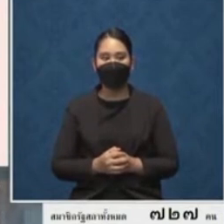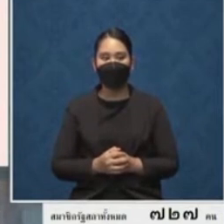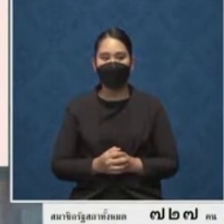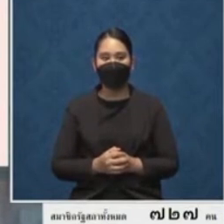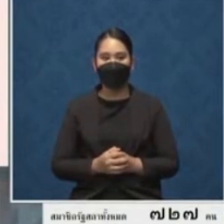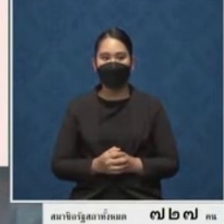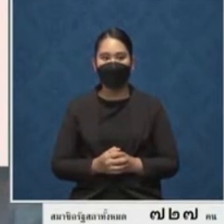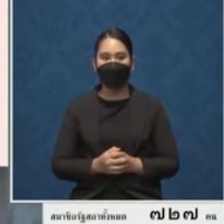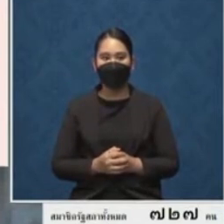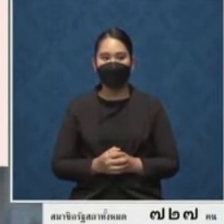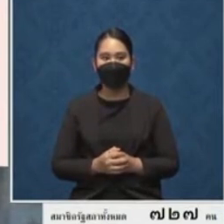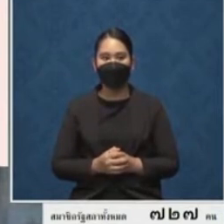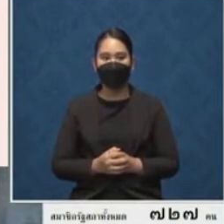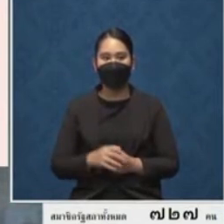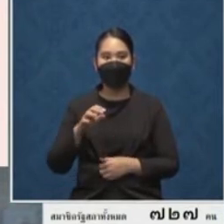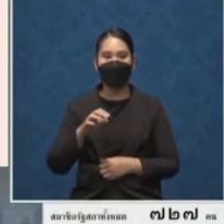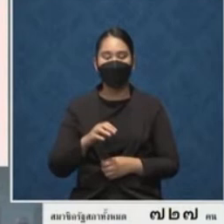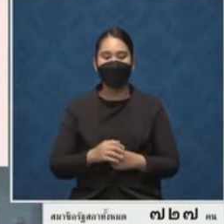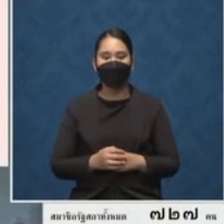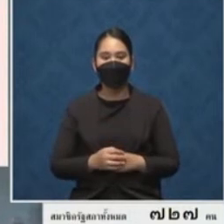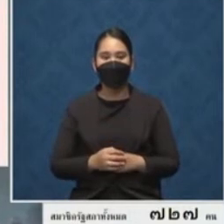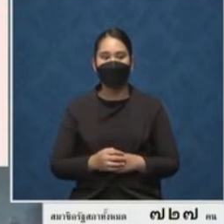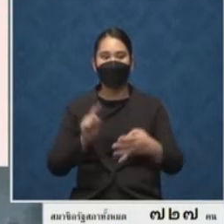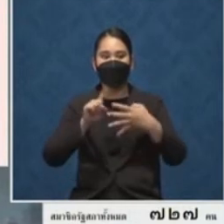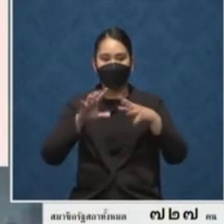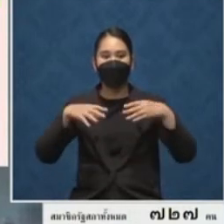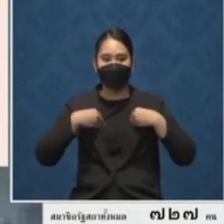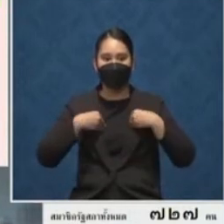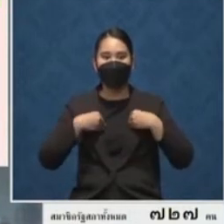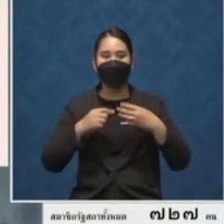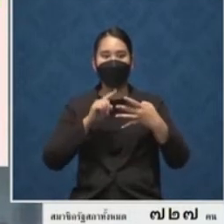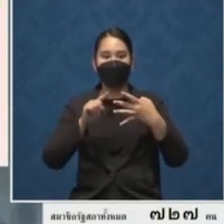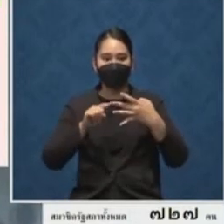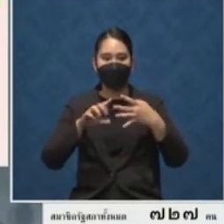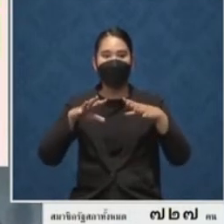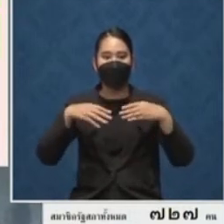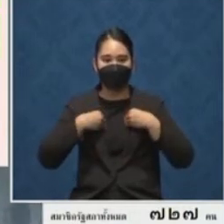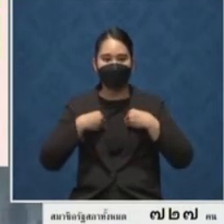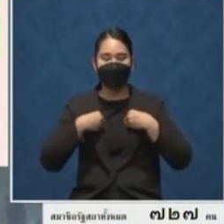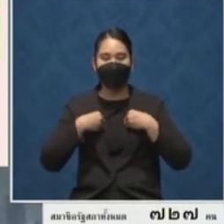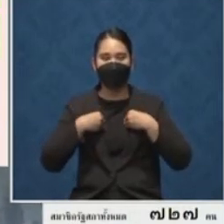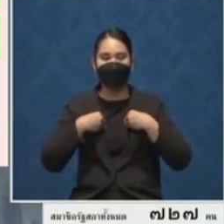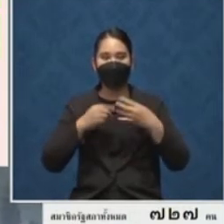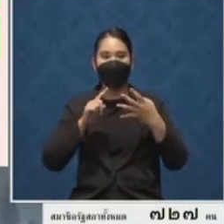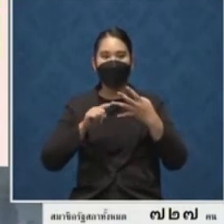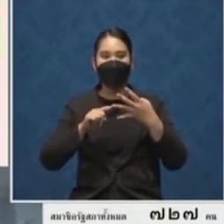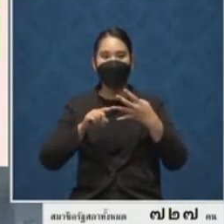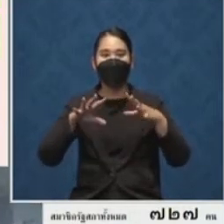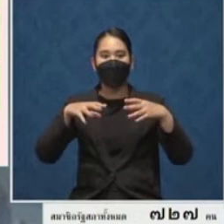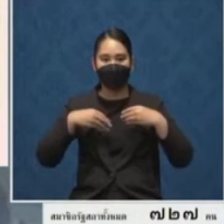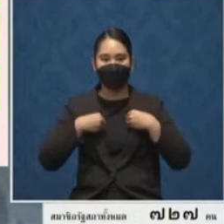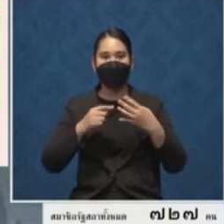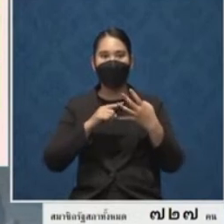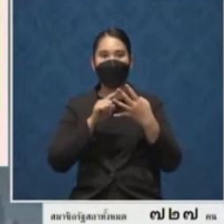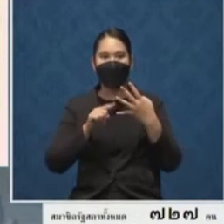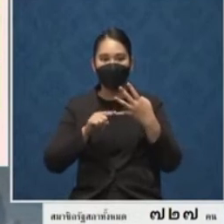400 รับหลักการครับ2รับหลักการครับ3รับหลักการครับและ4รับหลัก